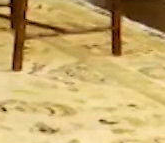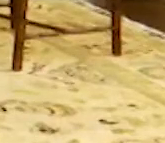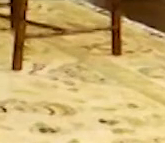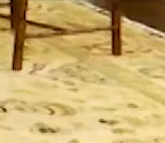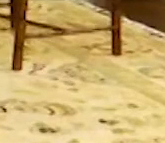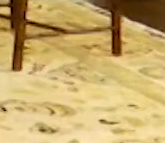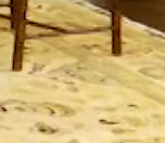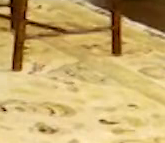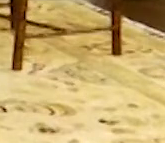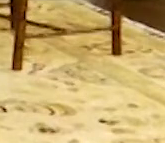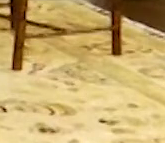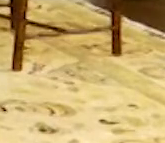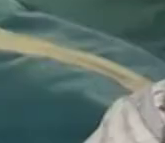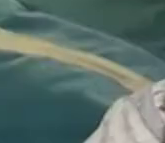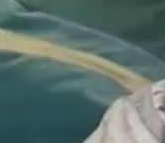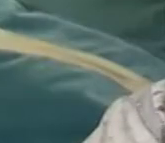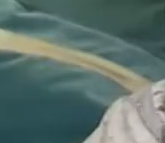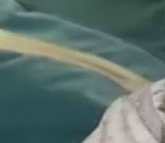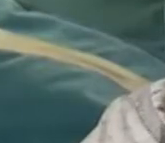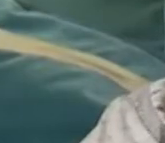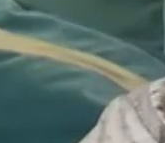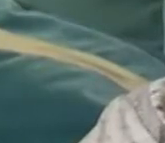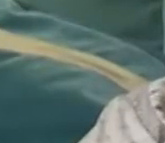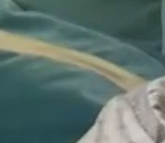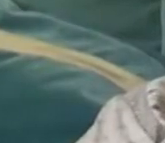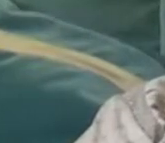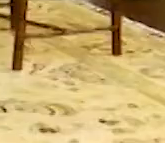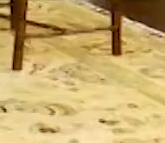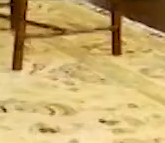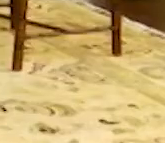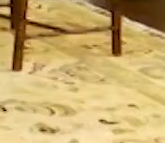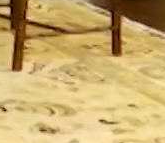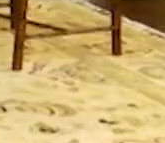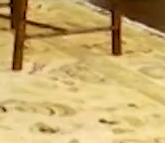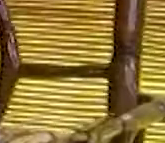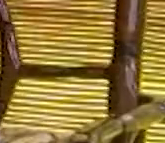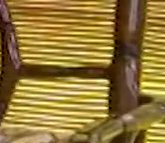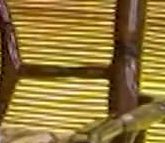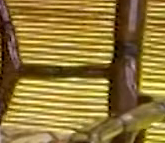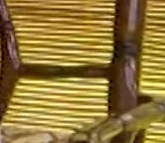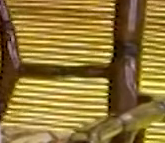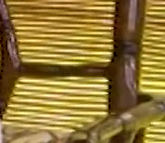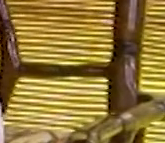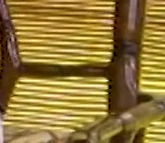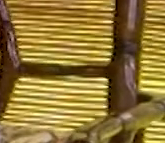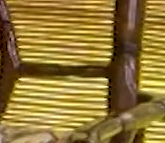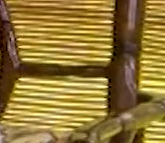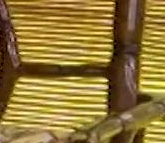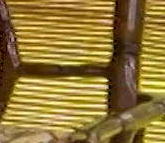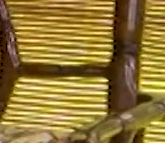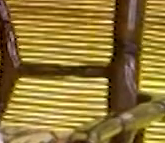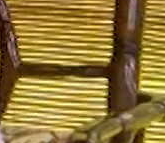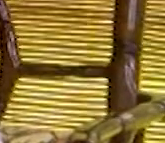kalau Nur suka ngirim pempek sama kue-kue Lebaran ini kan. Jadi udah, momen udah